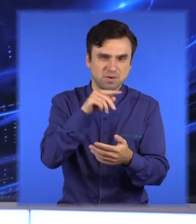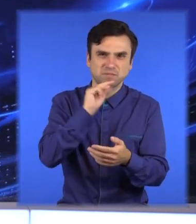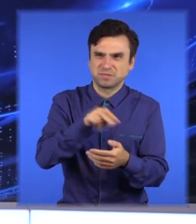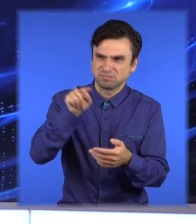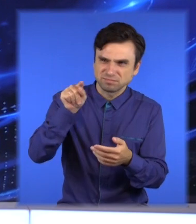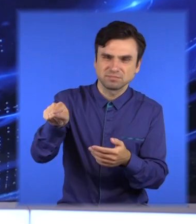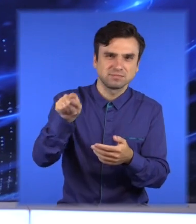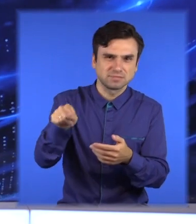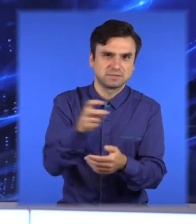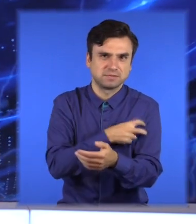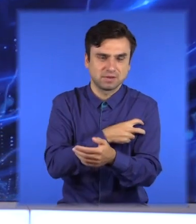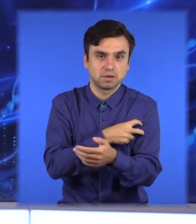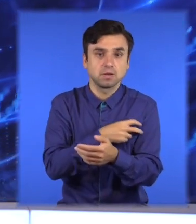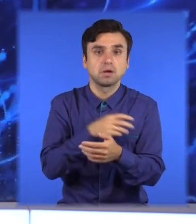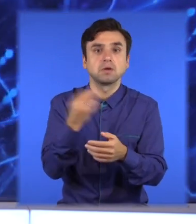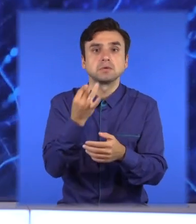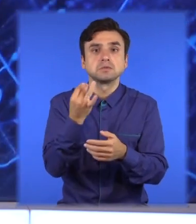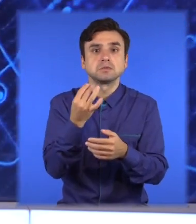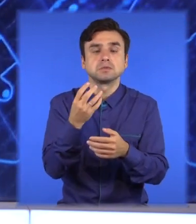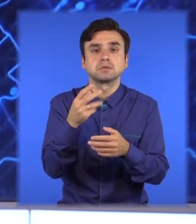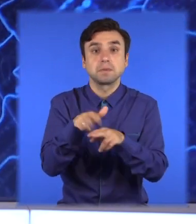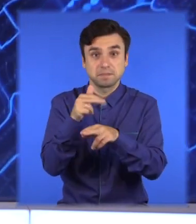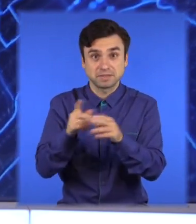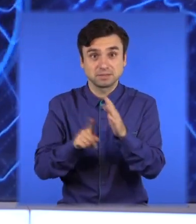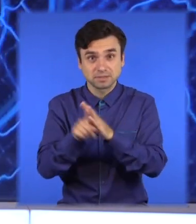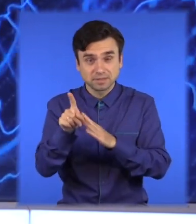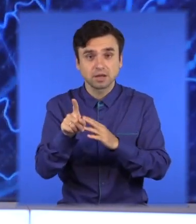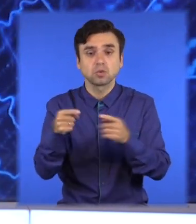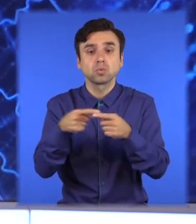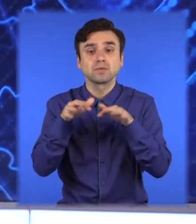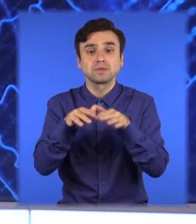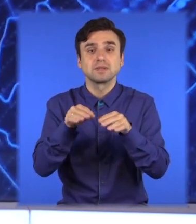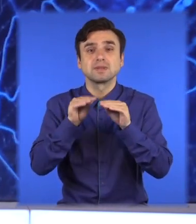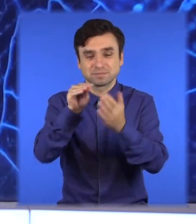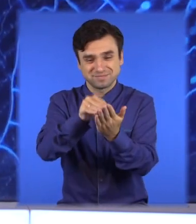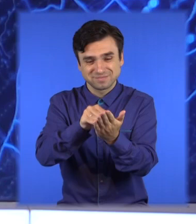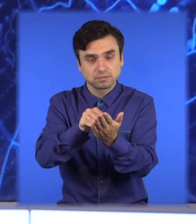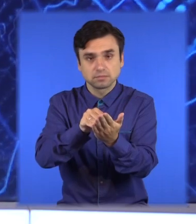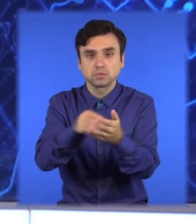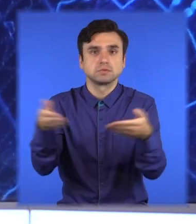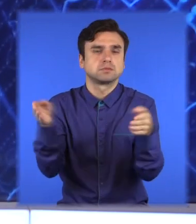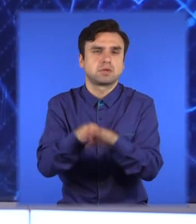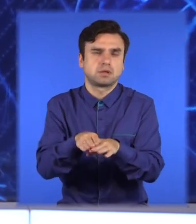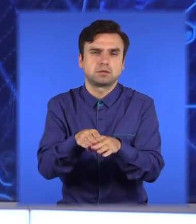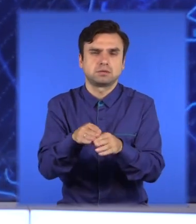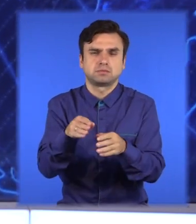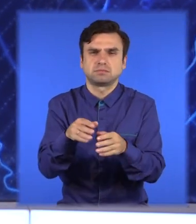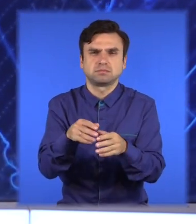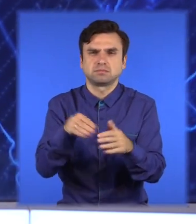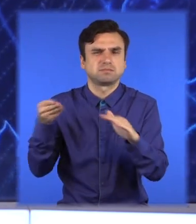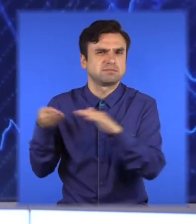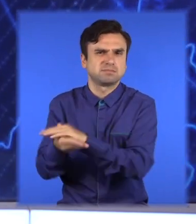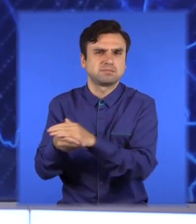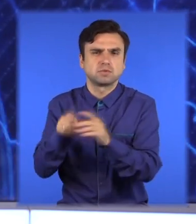не лікарська помилка. Принаймні так вважають батьки немовляти. Збентежені вони і тим, що в поліції справу закрили,